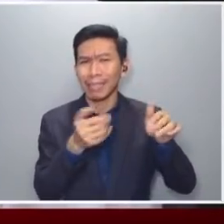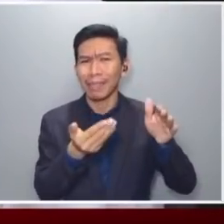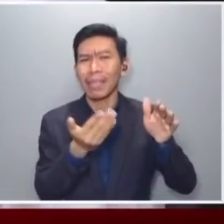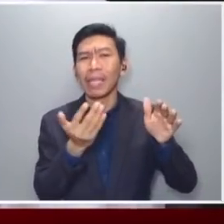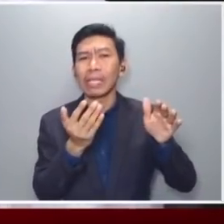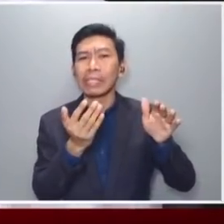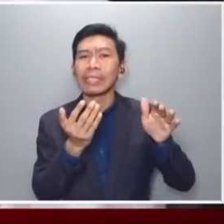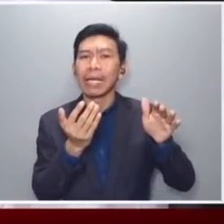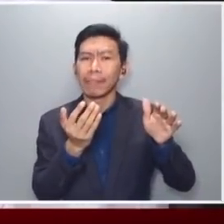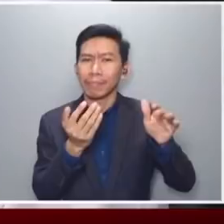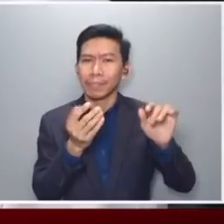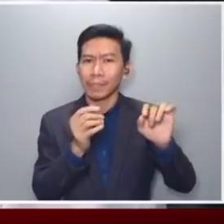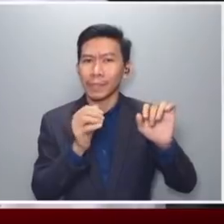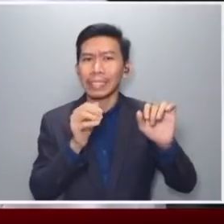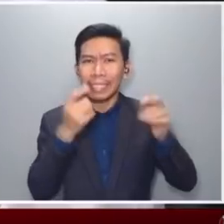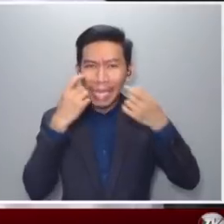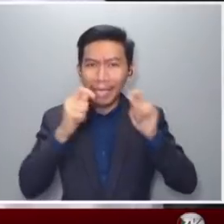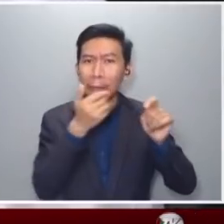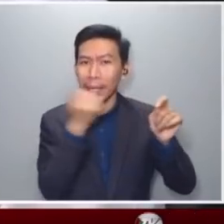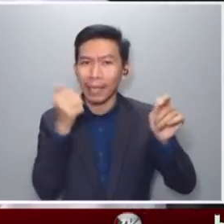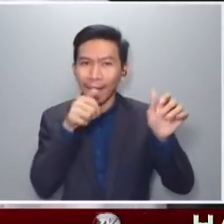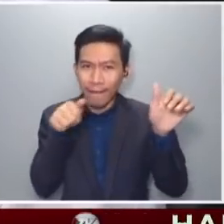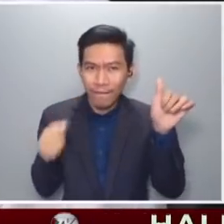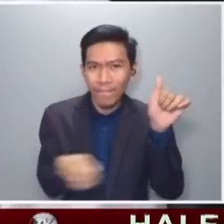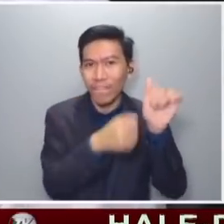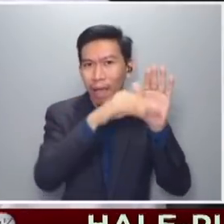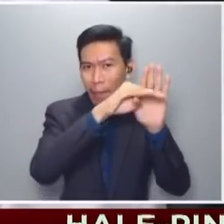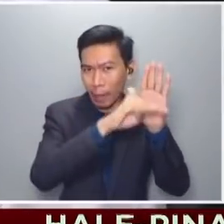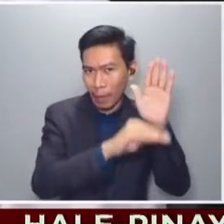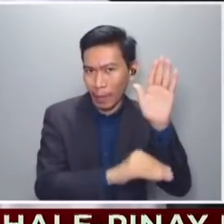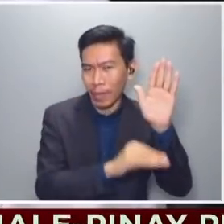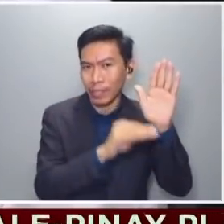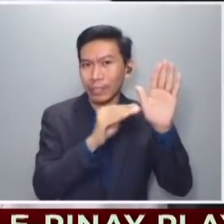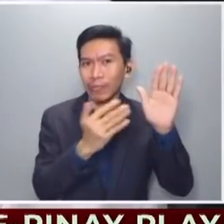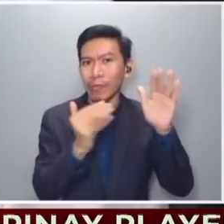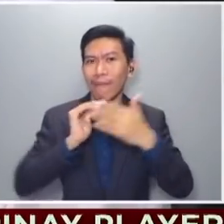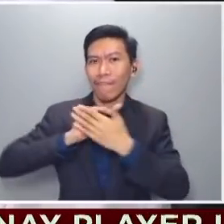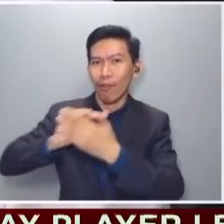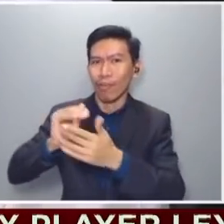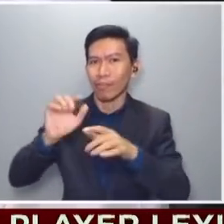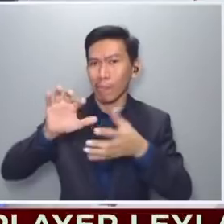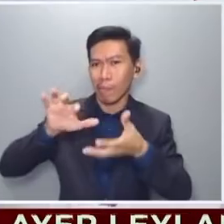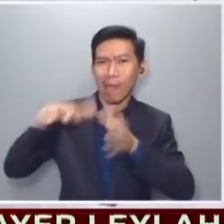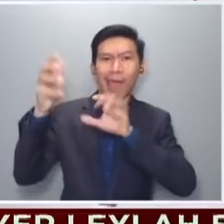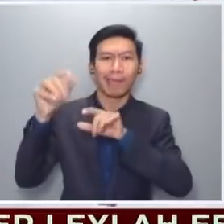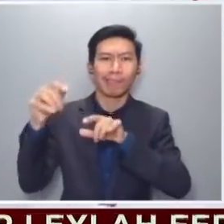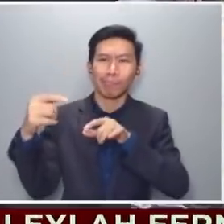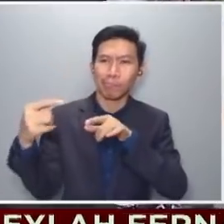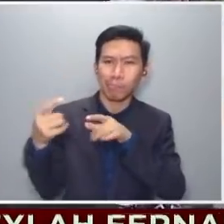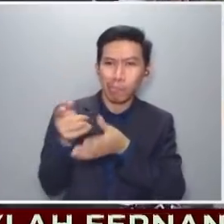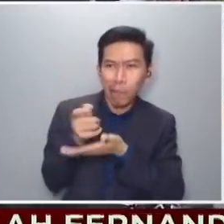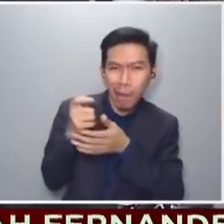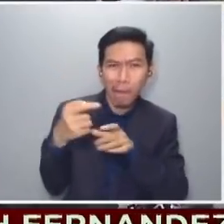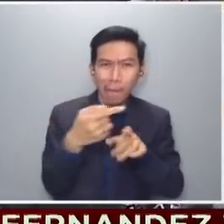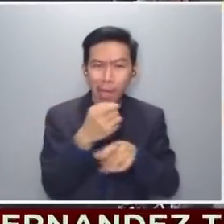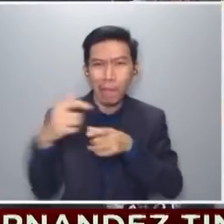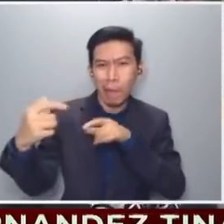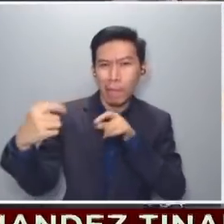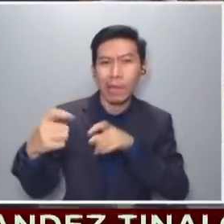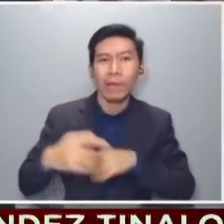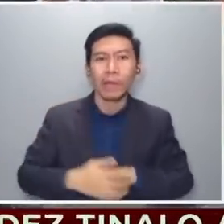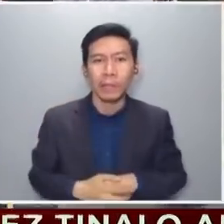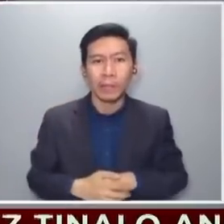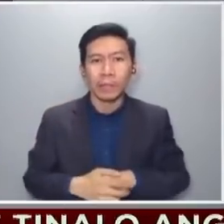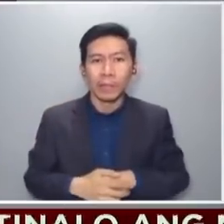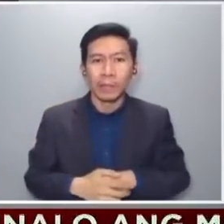doon. Para naman hindi umabot sa ganitong klaseng pangyayari. Hindi pa natukoy sa investigasyon